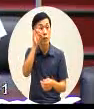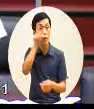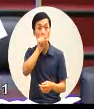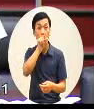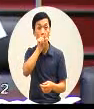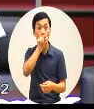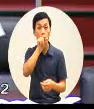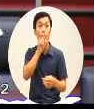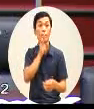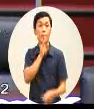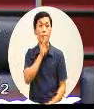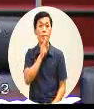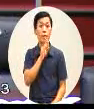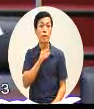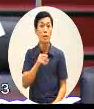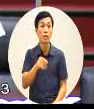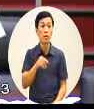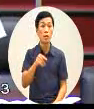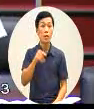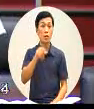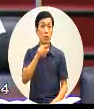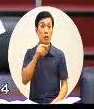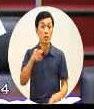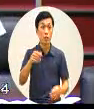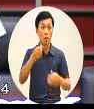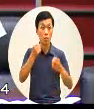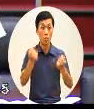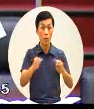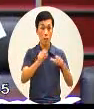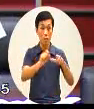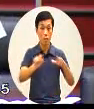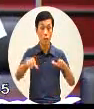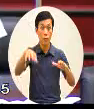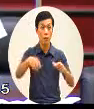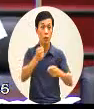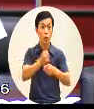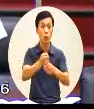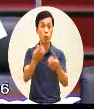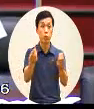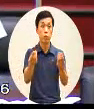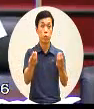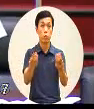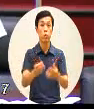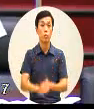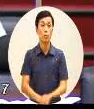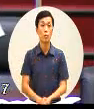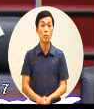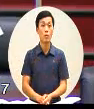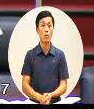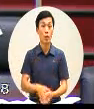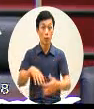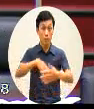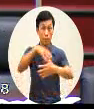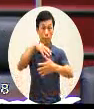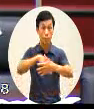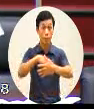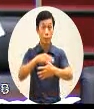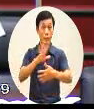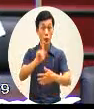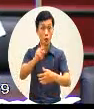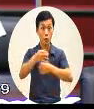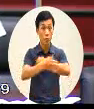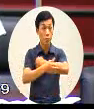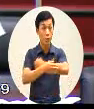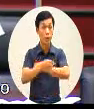啊！对头姊妹拢安尼啦，无伫办公室上班啦。既然啊，伊内面啊有一个员